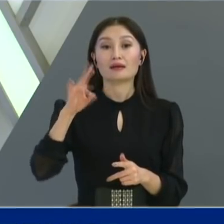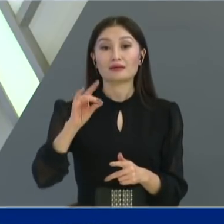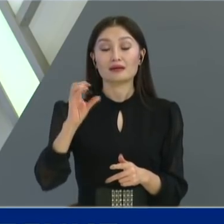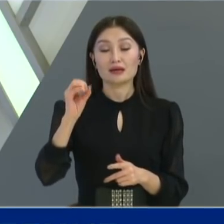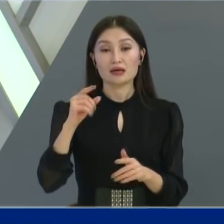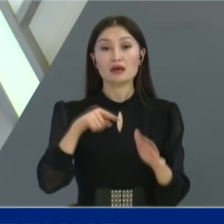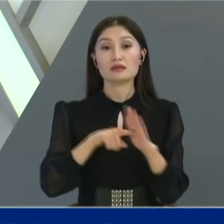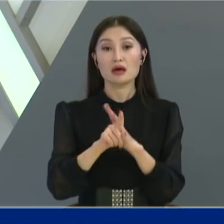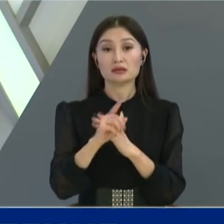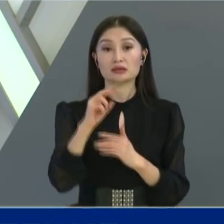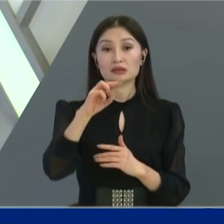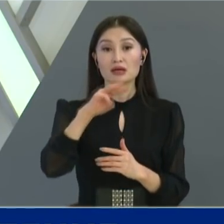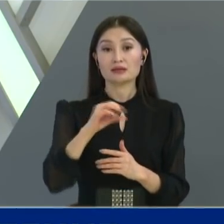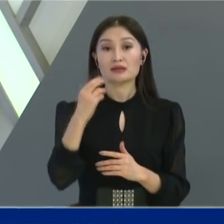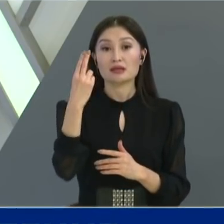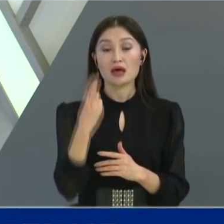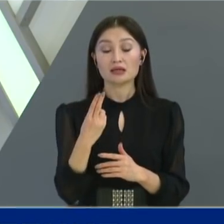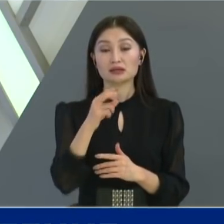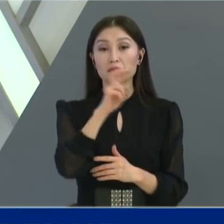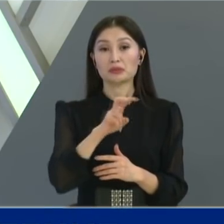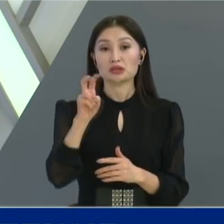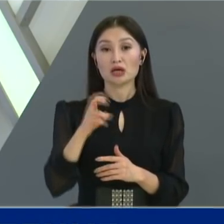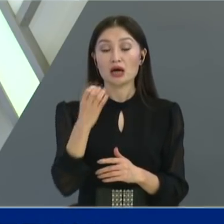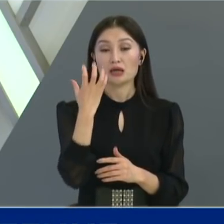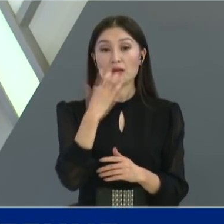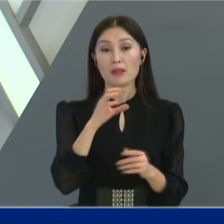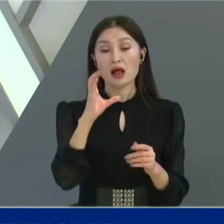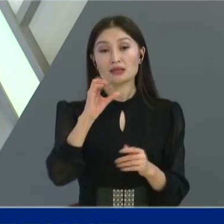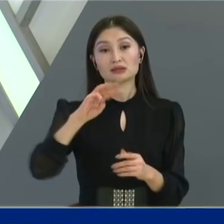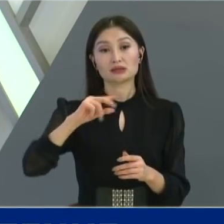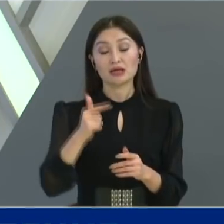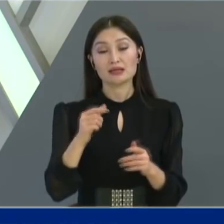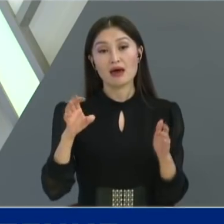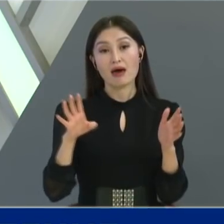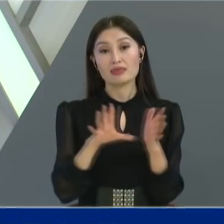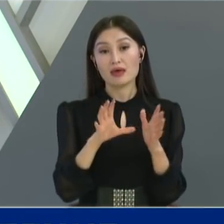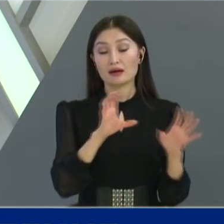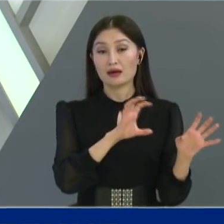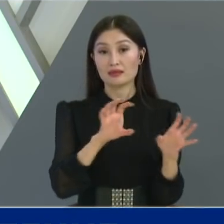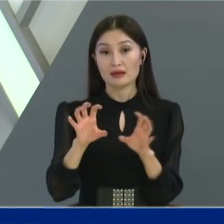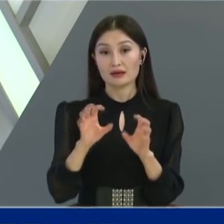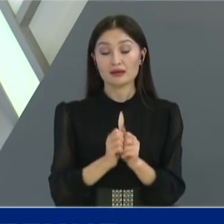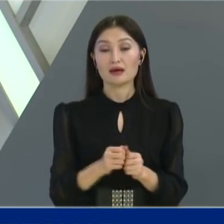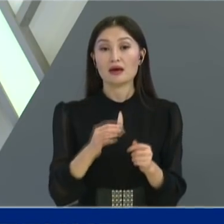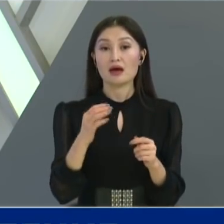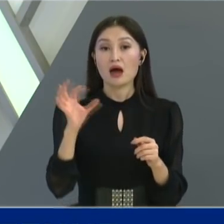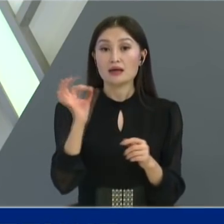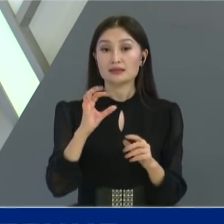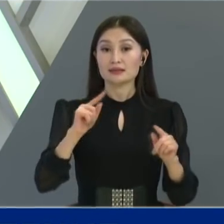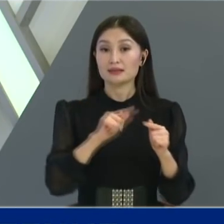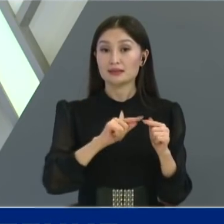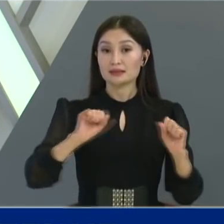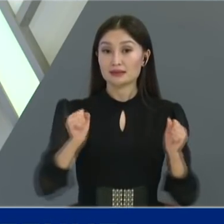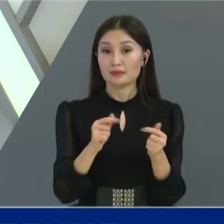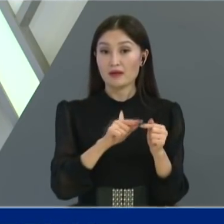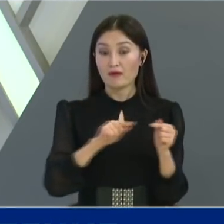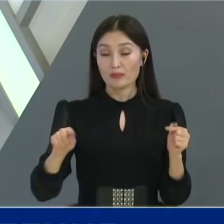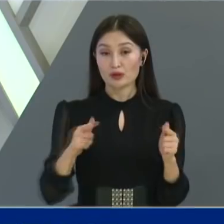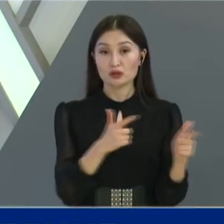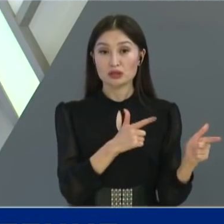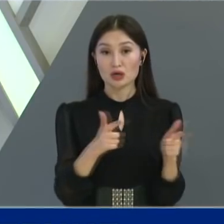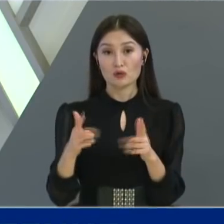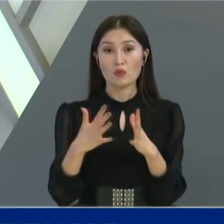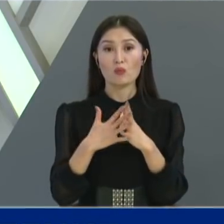уже начали ТЭЦ, Бишкек-теплосеть и Бишкек-теплоэнерго. Столичная теплоэлектроцентраль на время осенне-зимнего периода